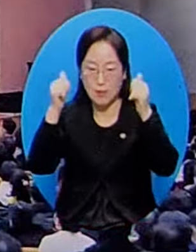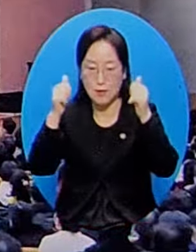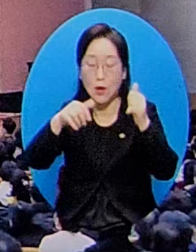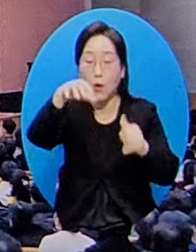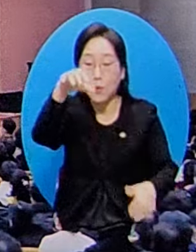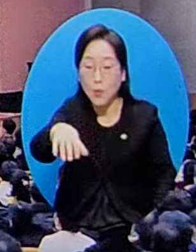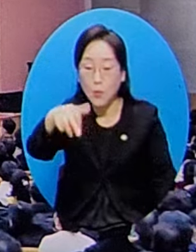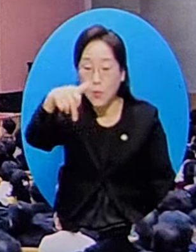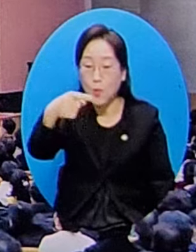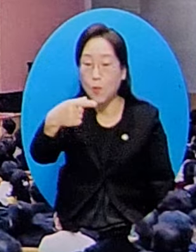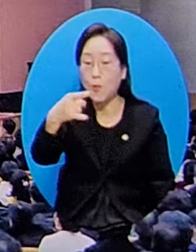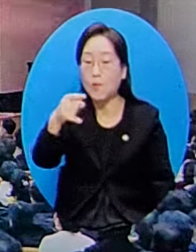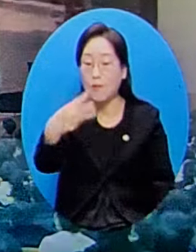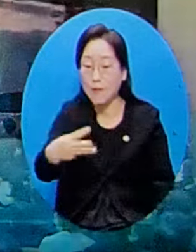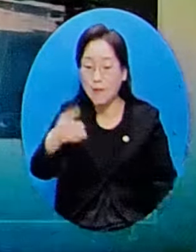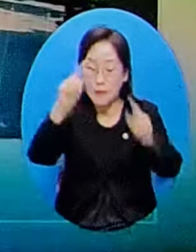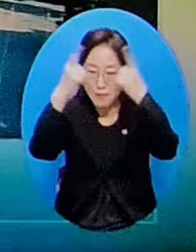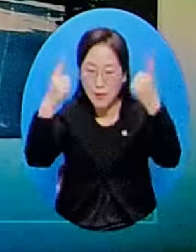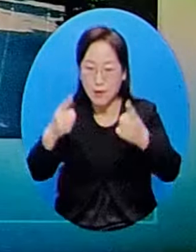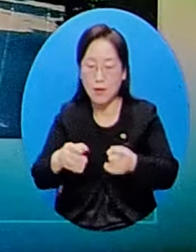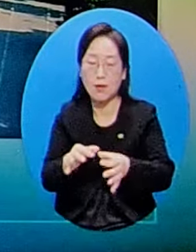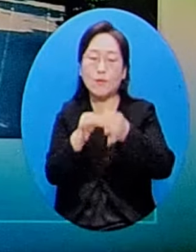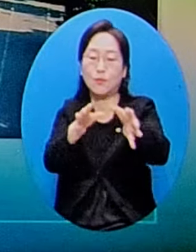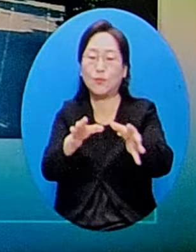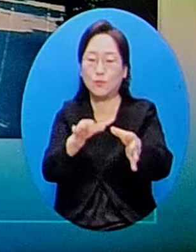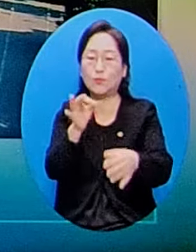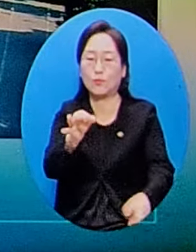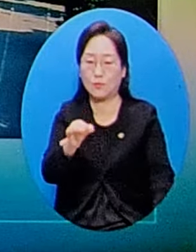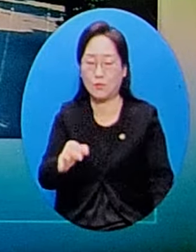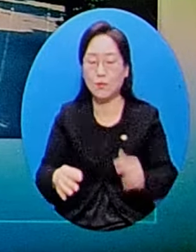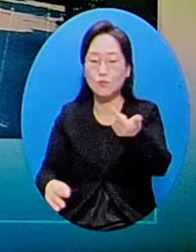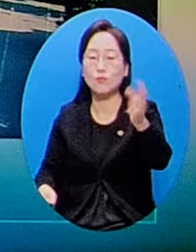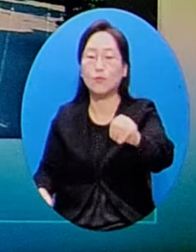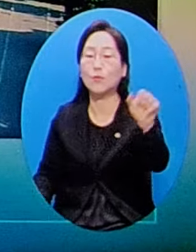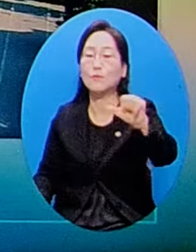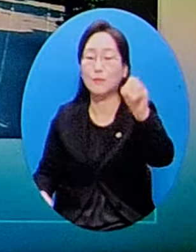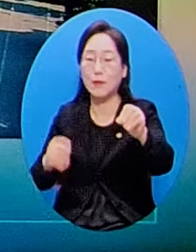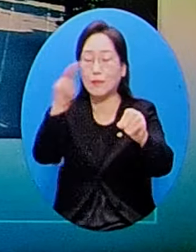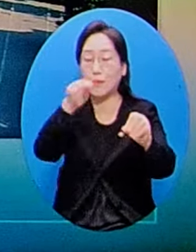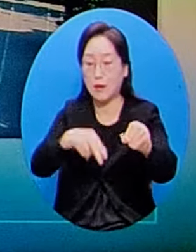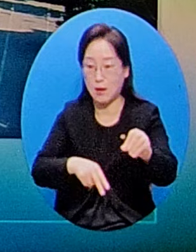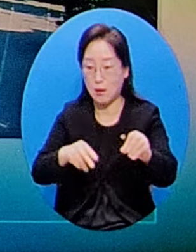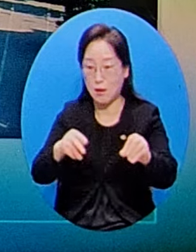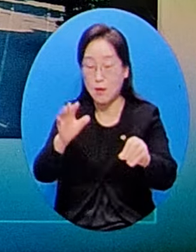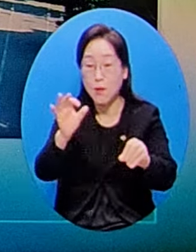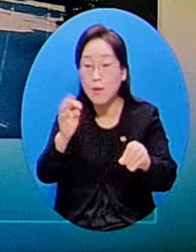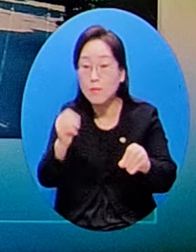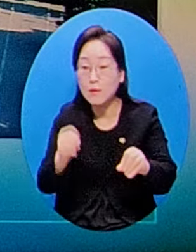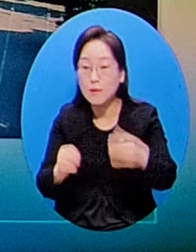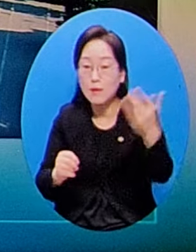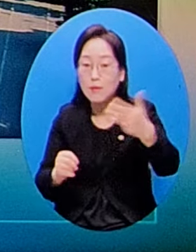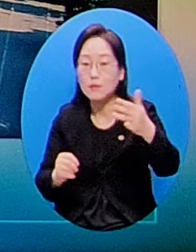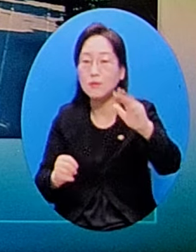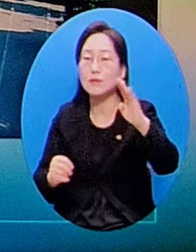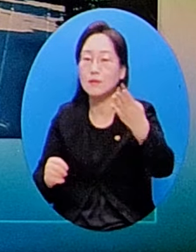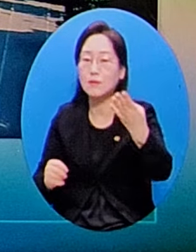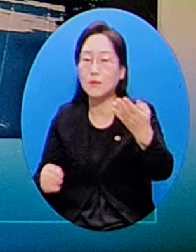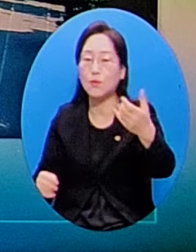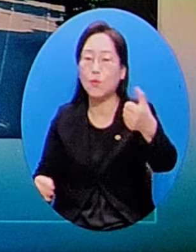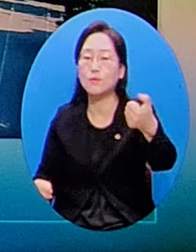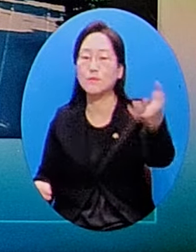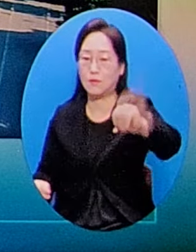감사하는 마음으로 코넬 대학교에 무려 6억 5천만 달러, 8,450억이라 되는 기금을 코넬